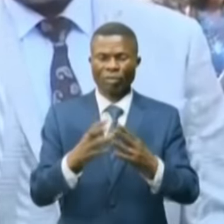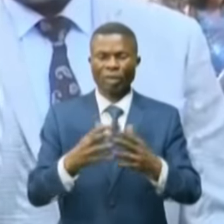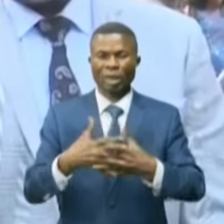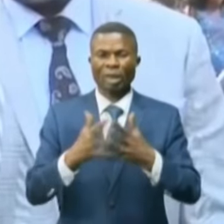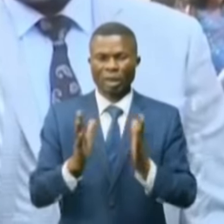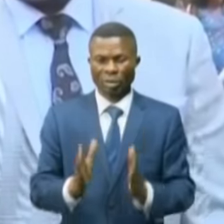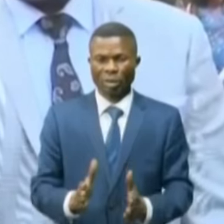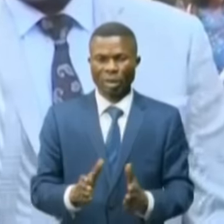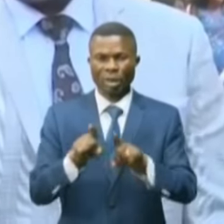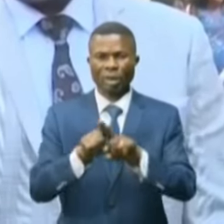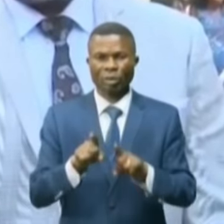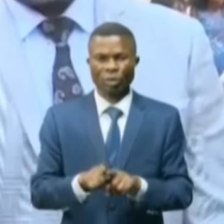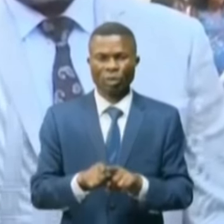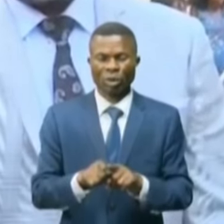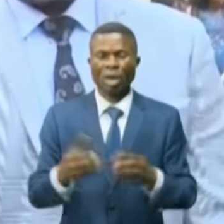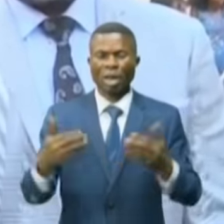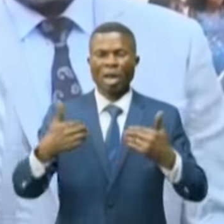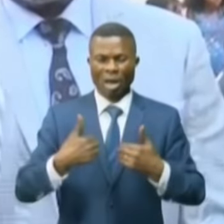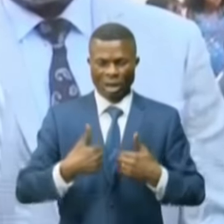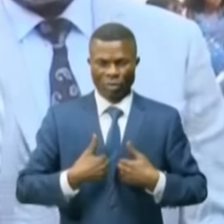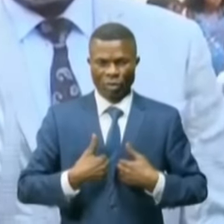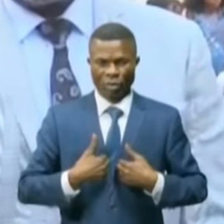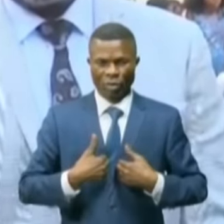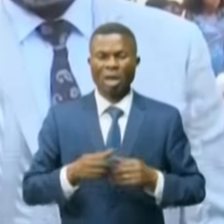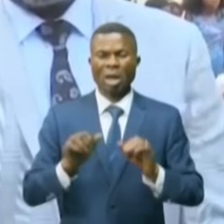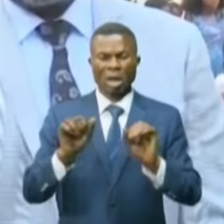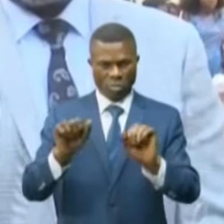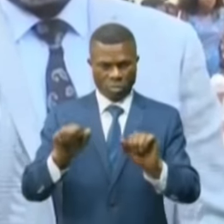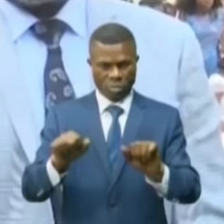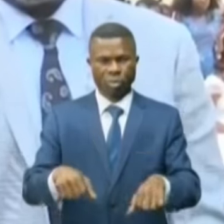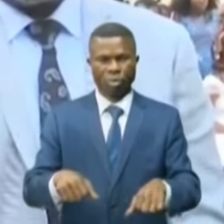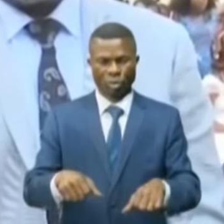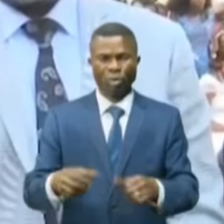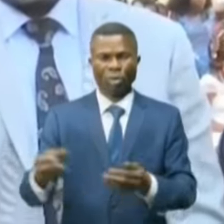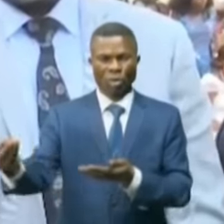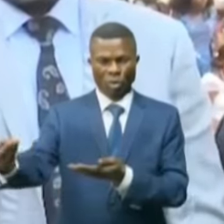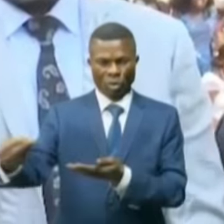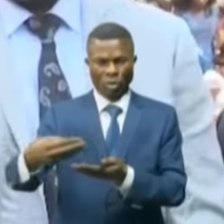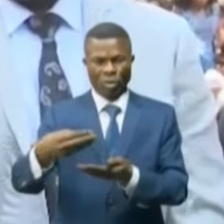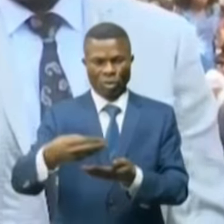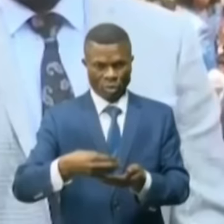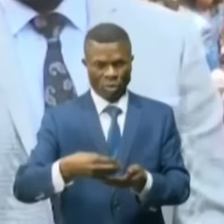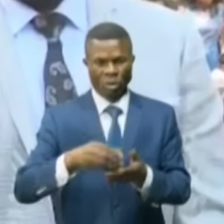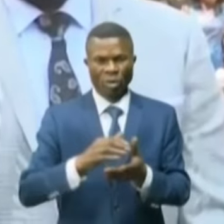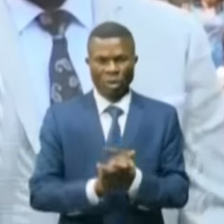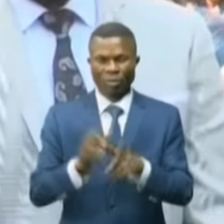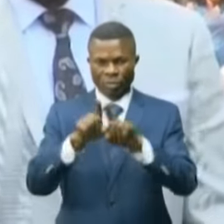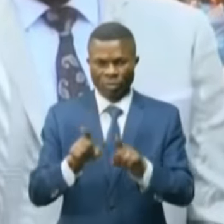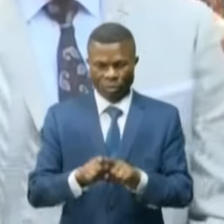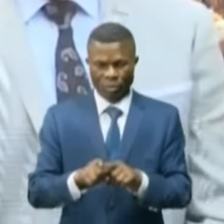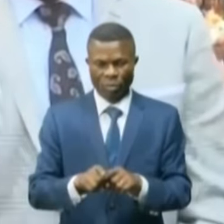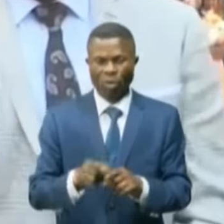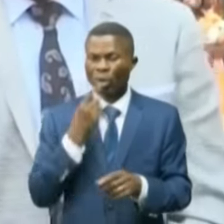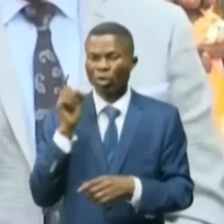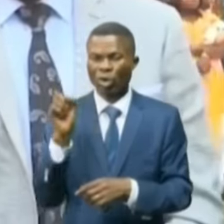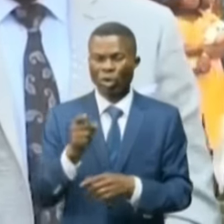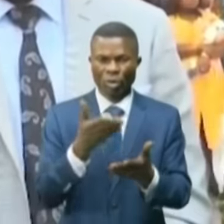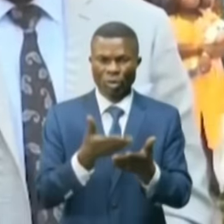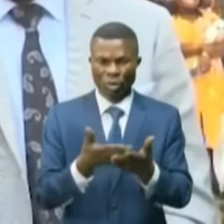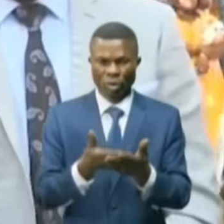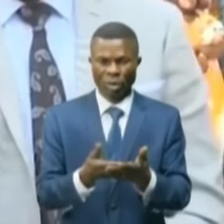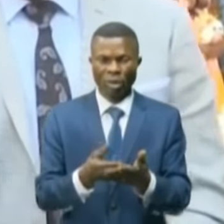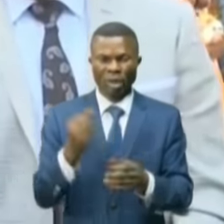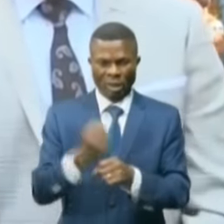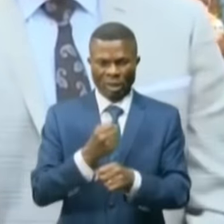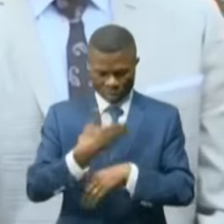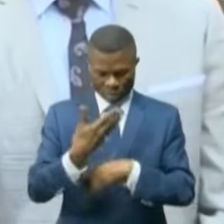et avoir la possibilité de recouvrer. C'était plus de leur donner aussi des instructions pour que le